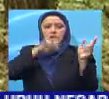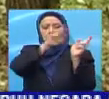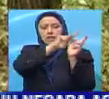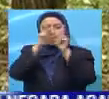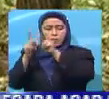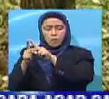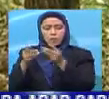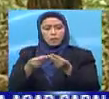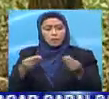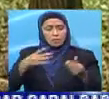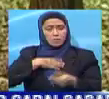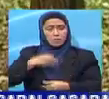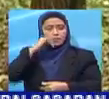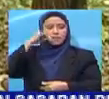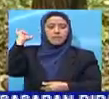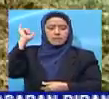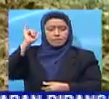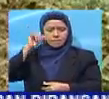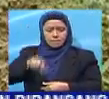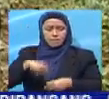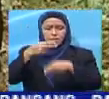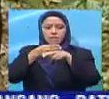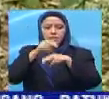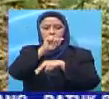Pasir Putih semalam dikenal pasti sebagai